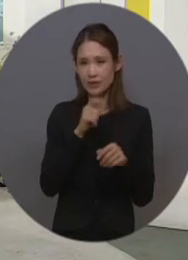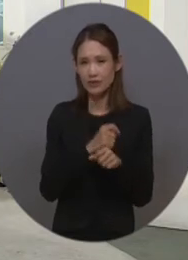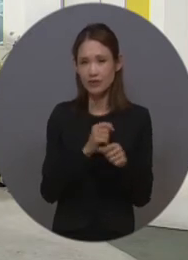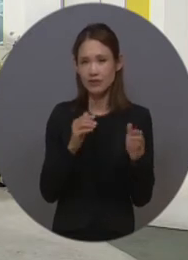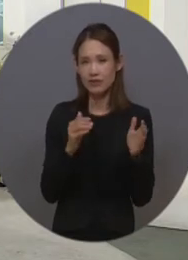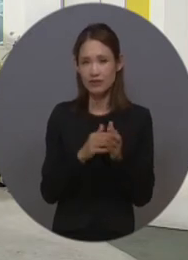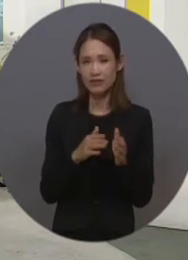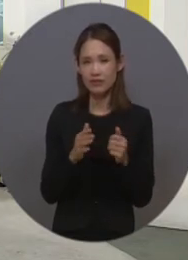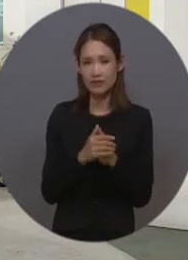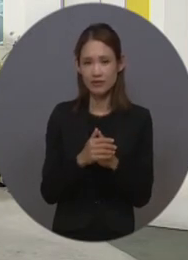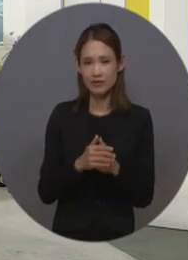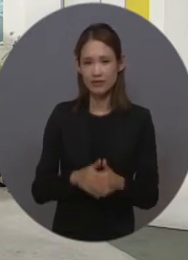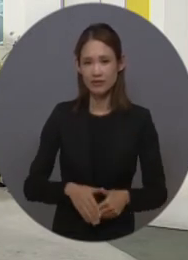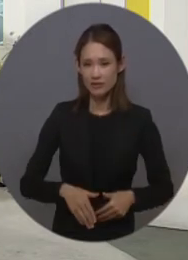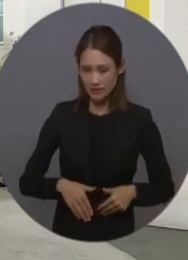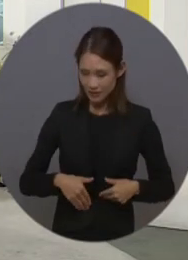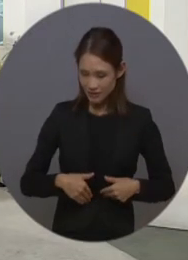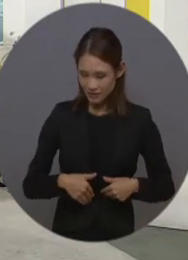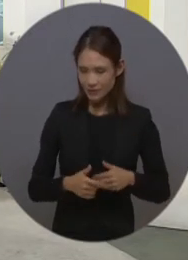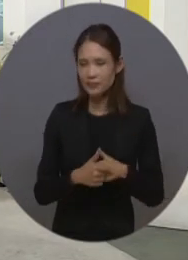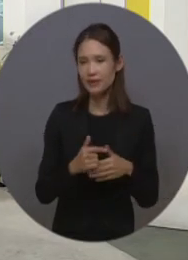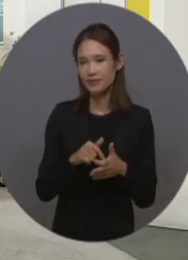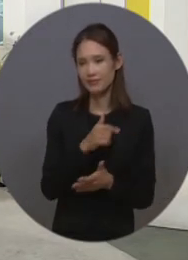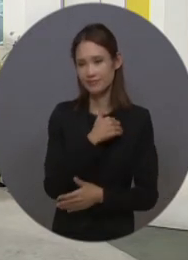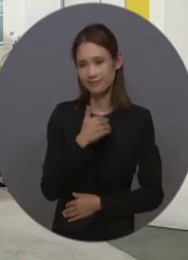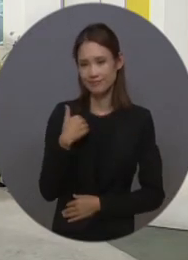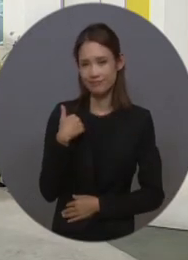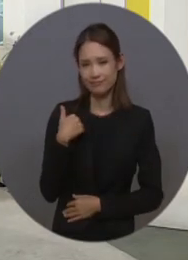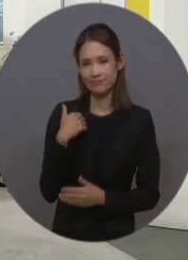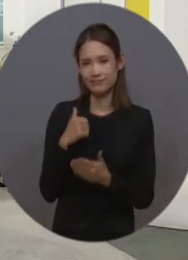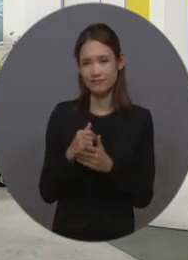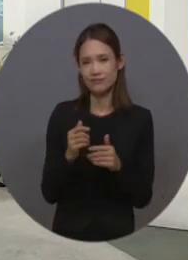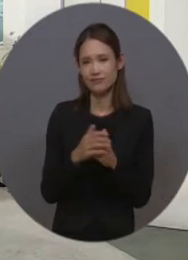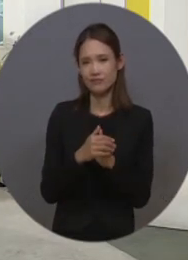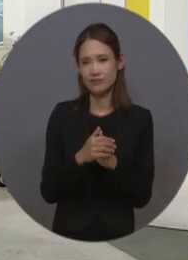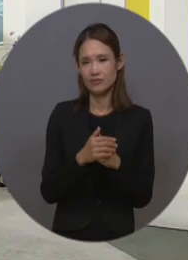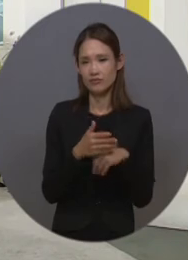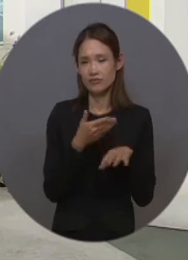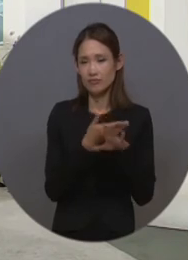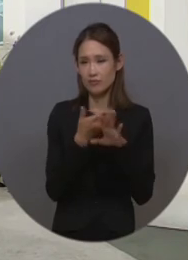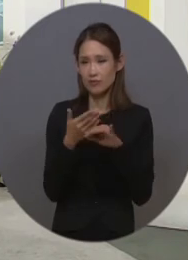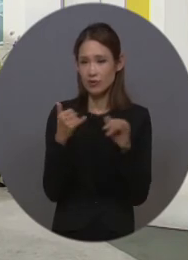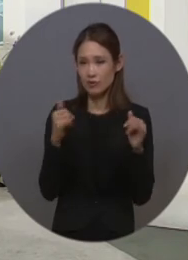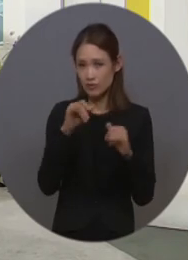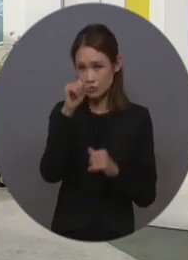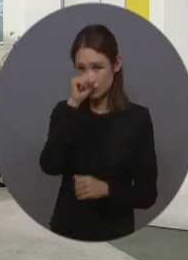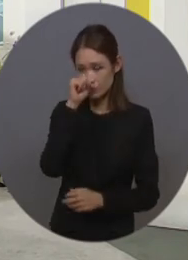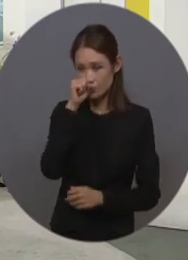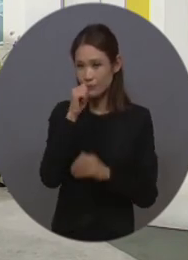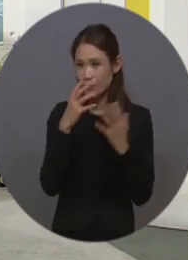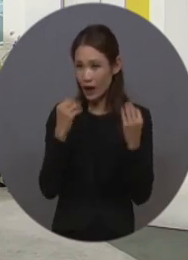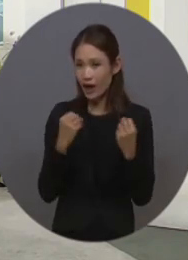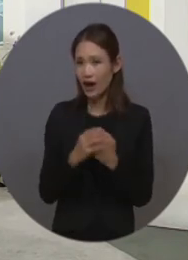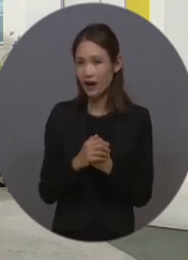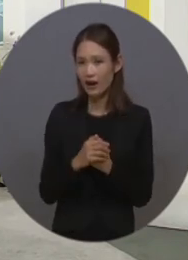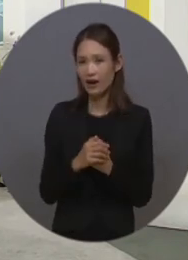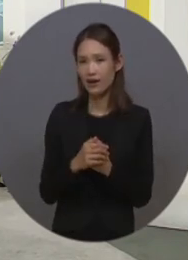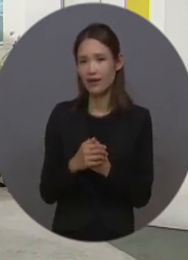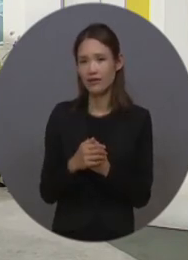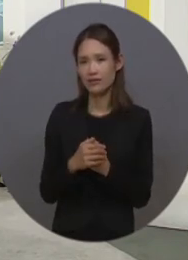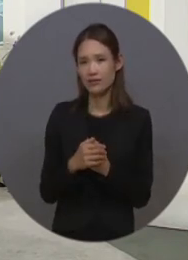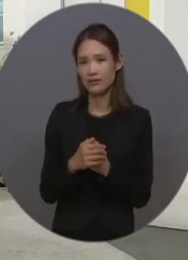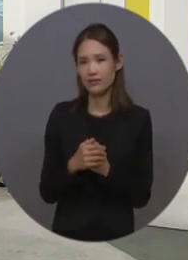얘기했잖아요. 훈훈하고 마음이 든든한 분이라고. 그래서 제가 아이고 다른 좋은 분들도 많이 계실